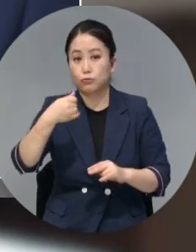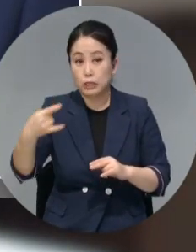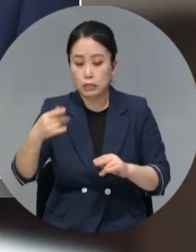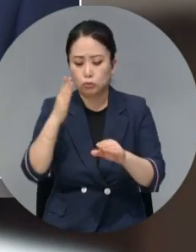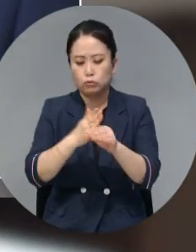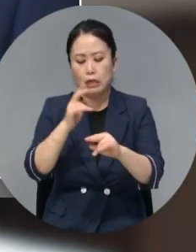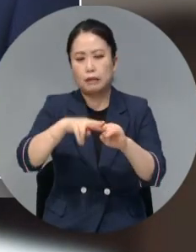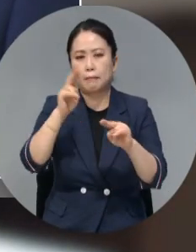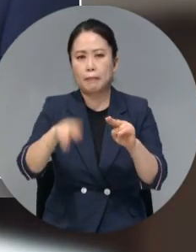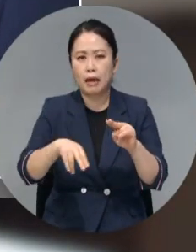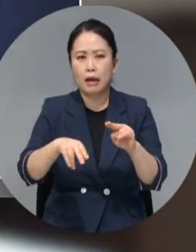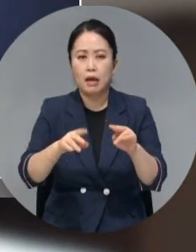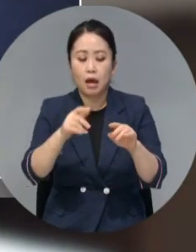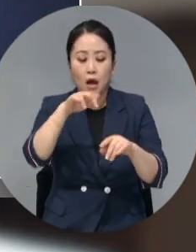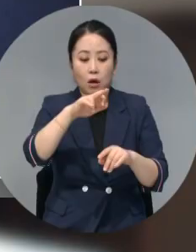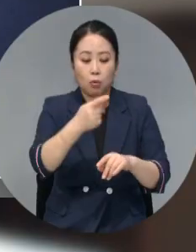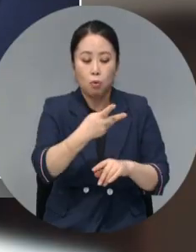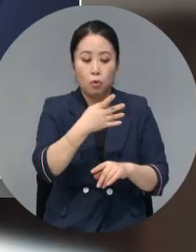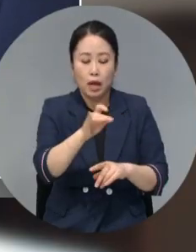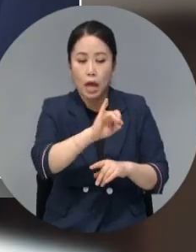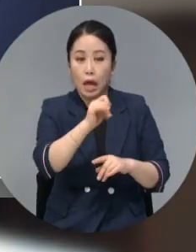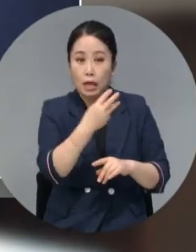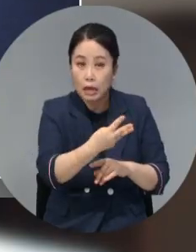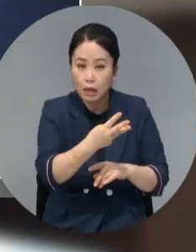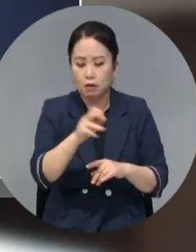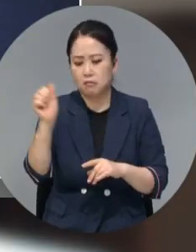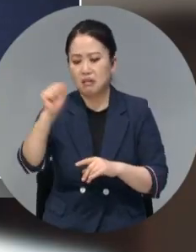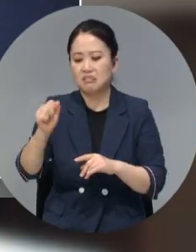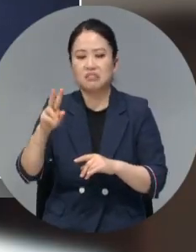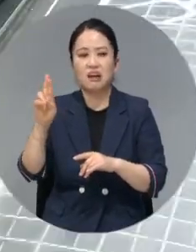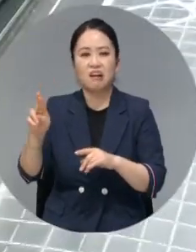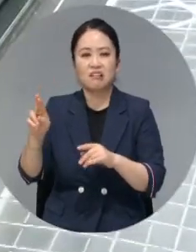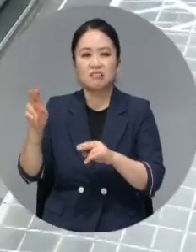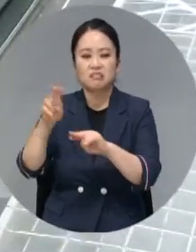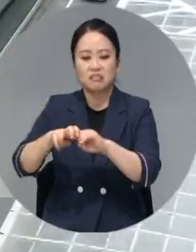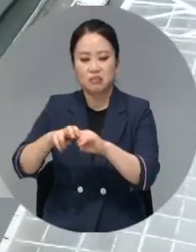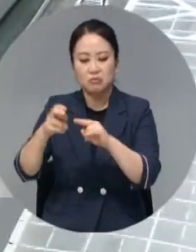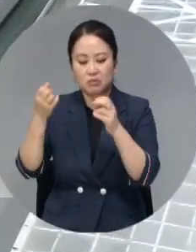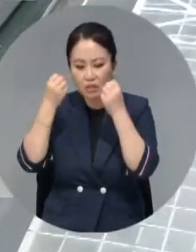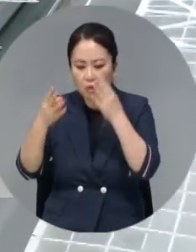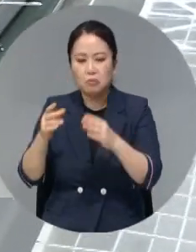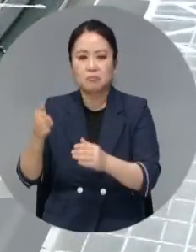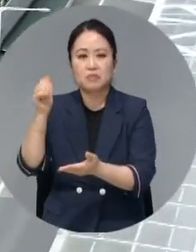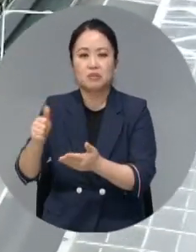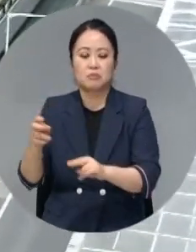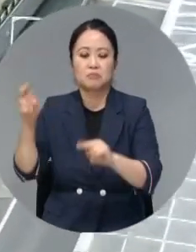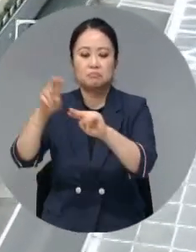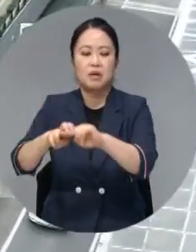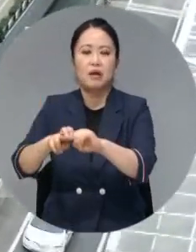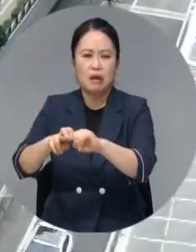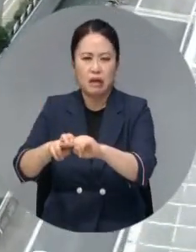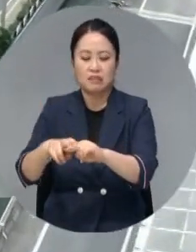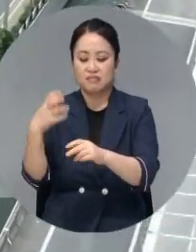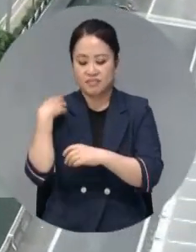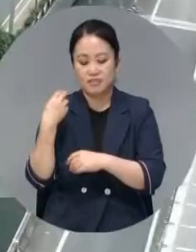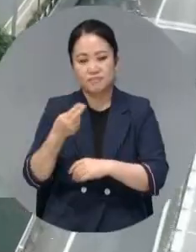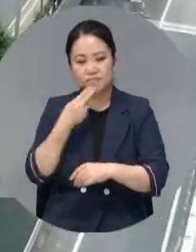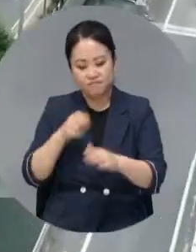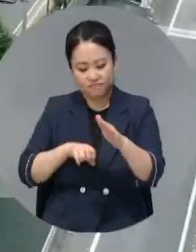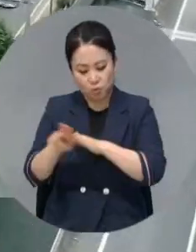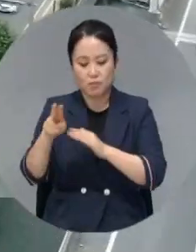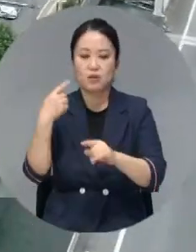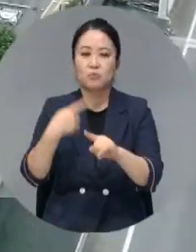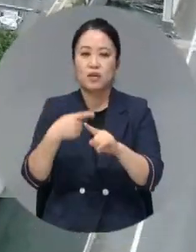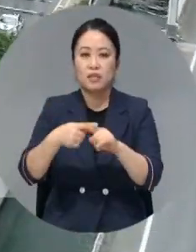사퇴하고 각각 코레일과 SR 사장으로 가버렸습니다. 무책임한 먹튀라는 비판과 함께